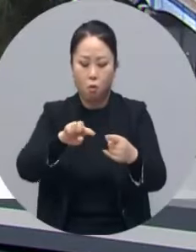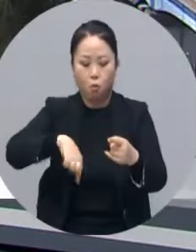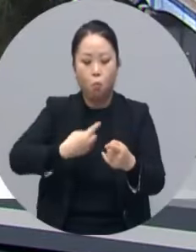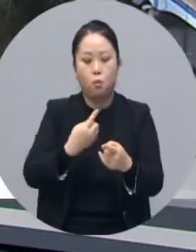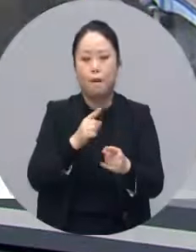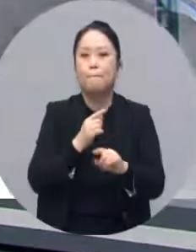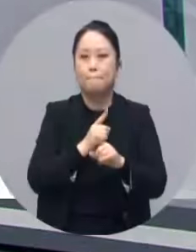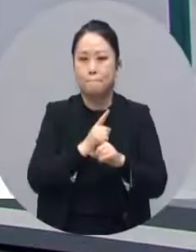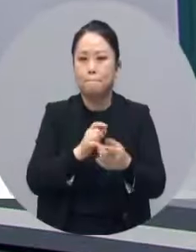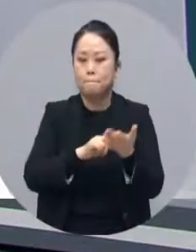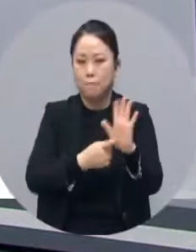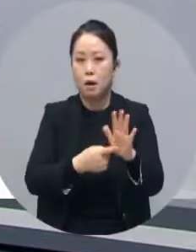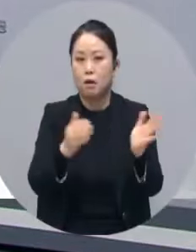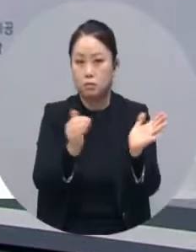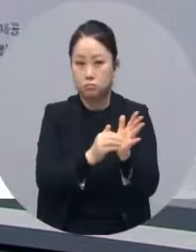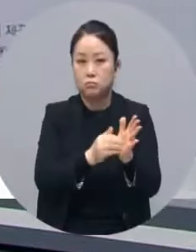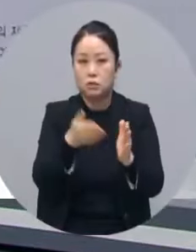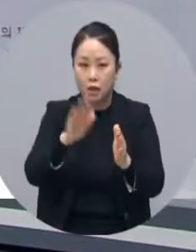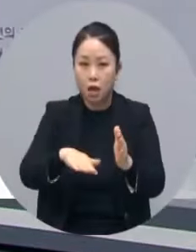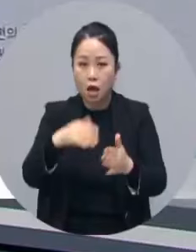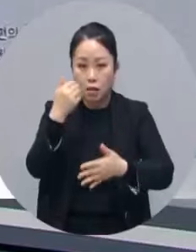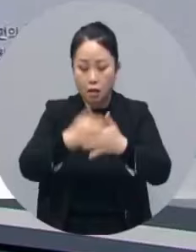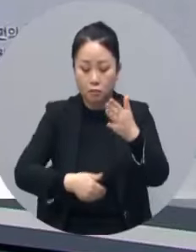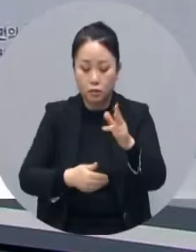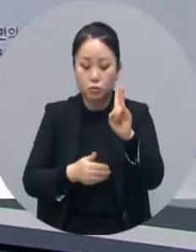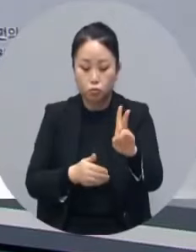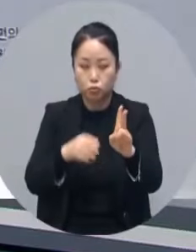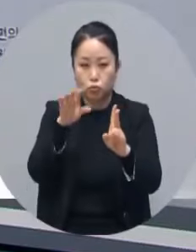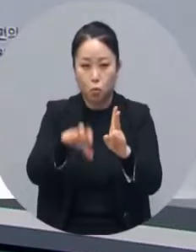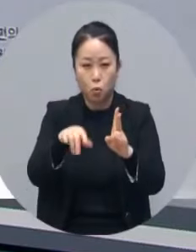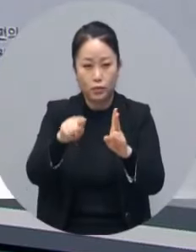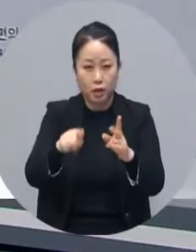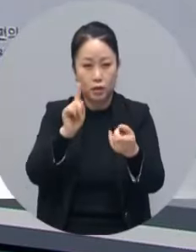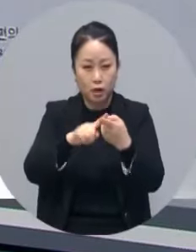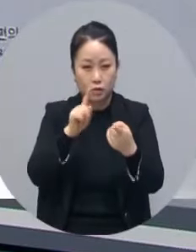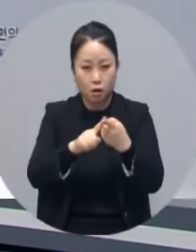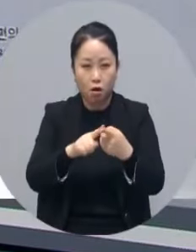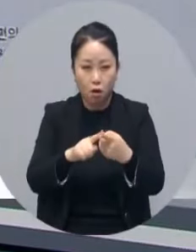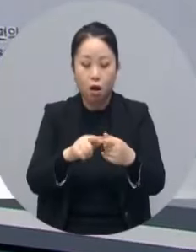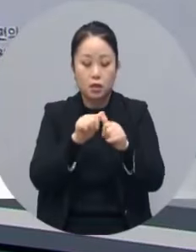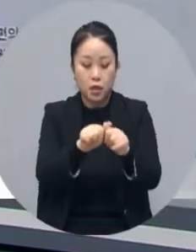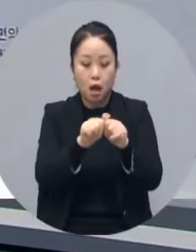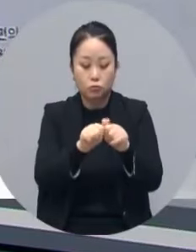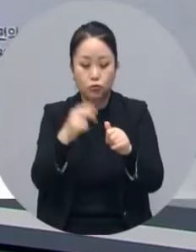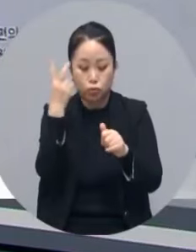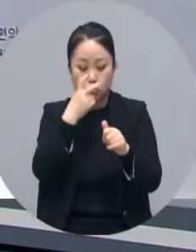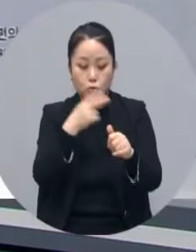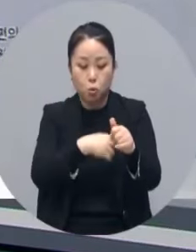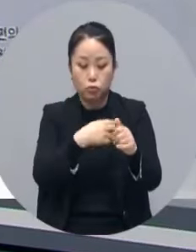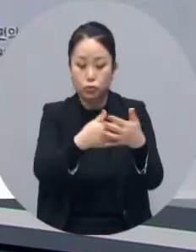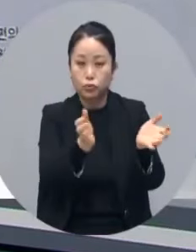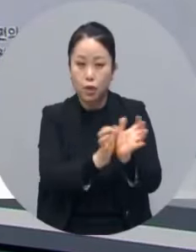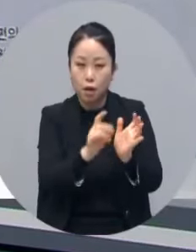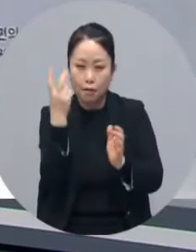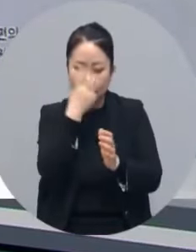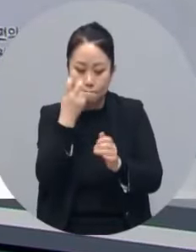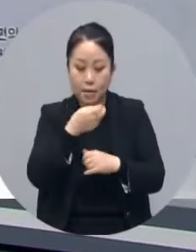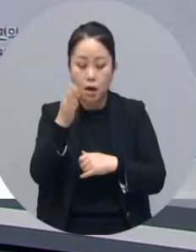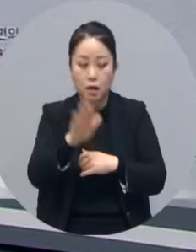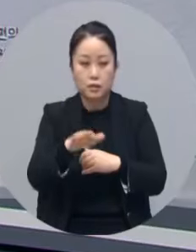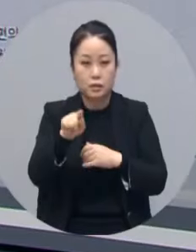피난통로 두 곳에 설치여부를 두고 최근 정부가 자문 교수단 검증 회의를 열었는데 아직은 답을 내리지 못한